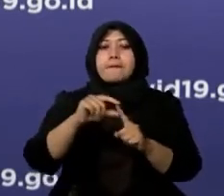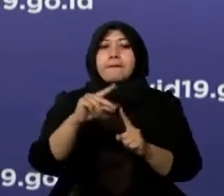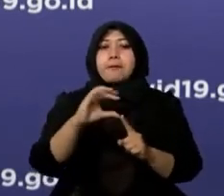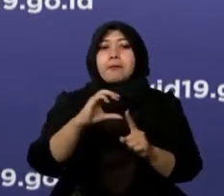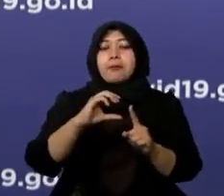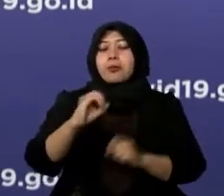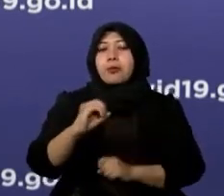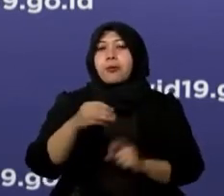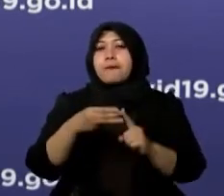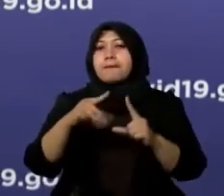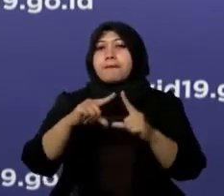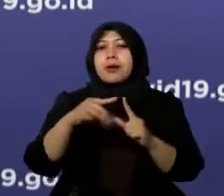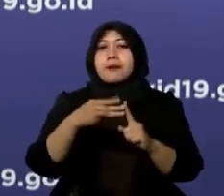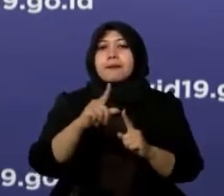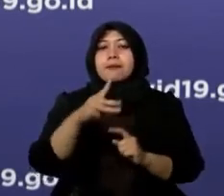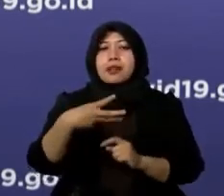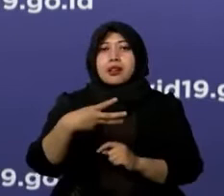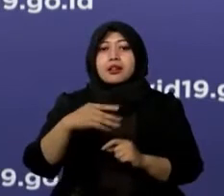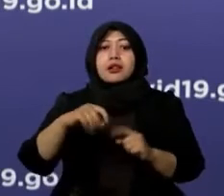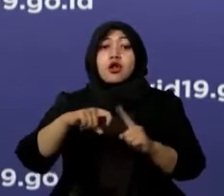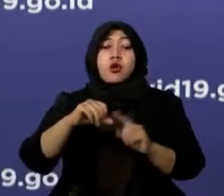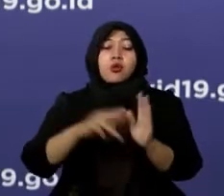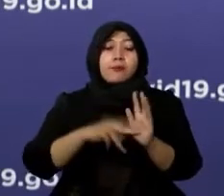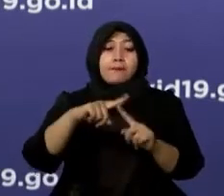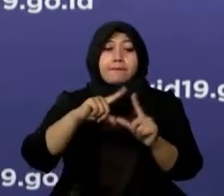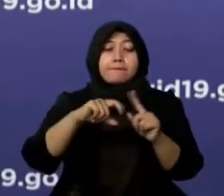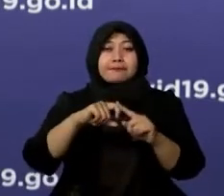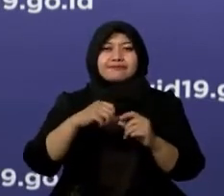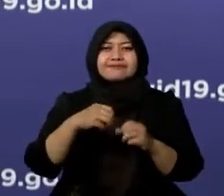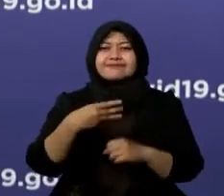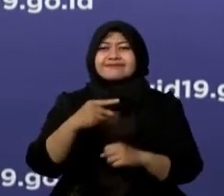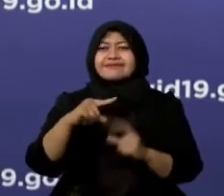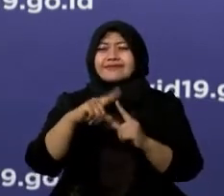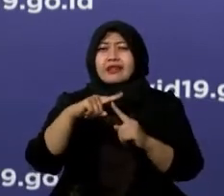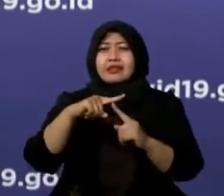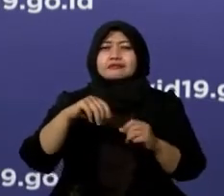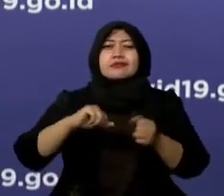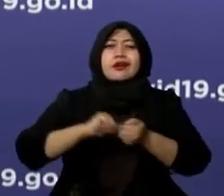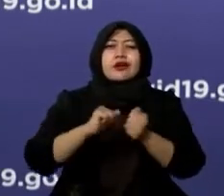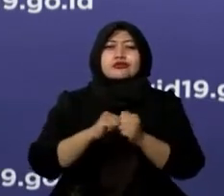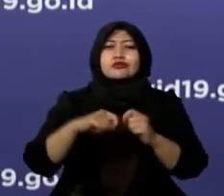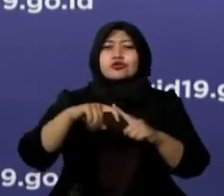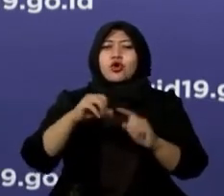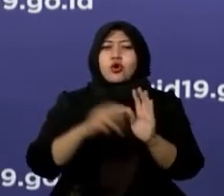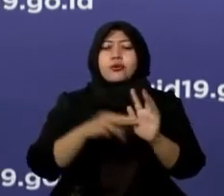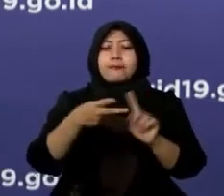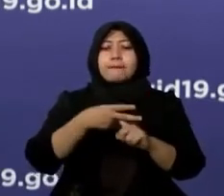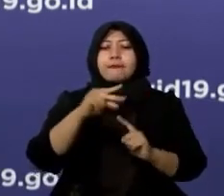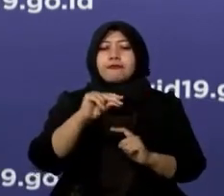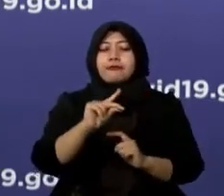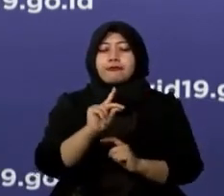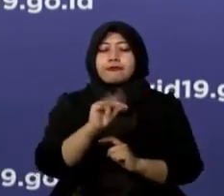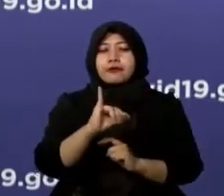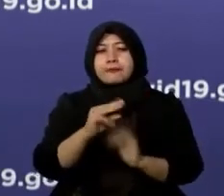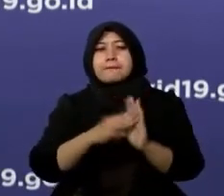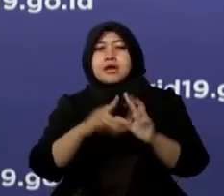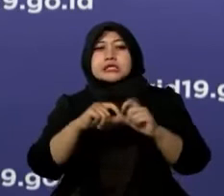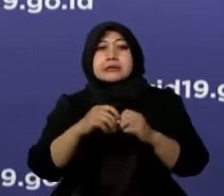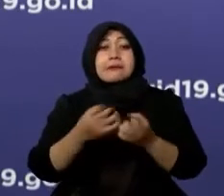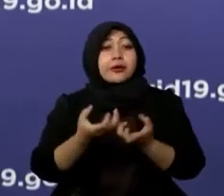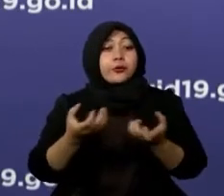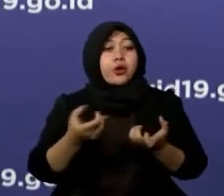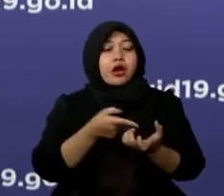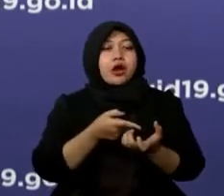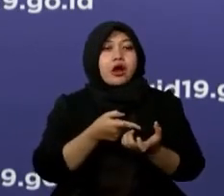probable, kontak erat, kasus konfirmasi, yang kemudian itu pun dibagi dua,